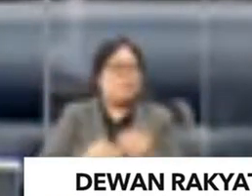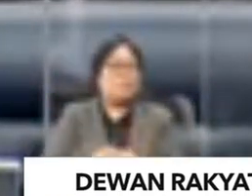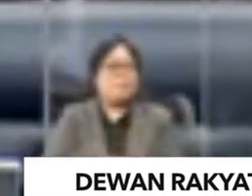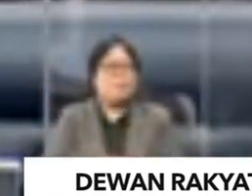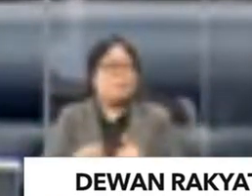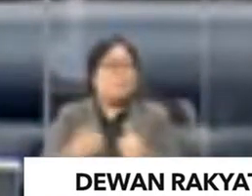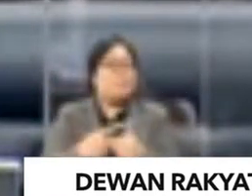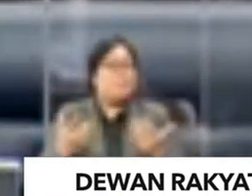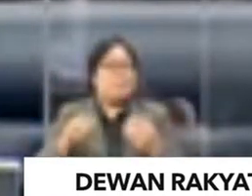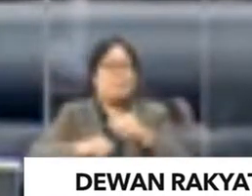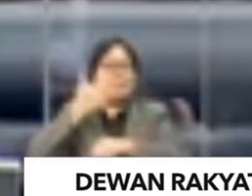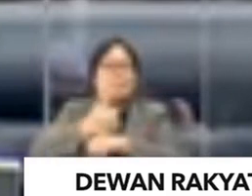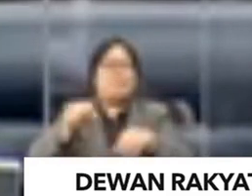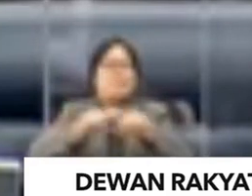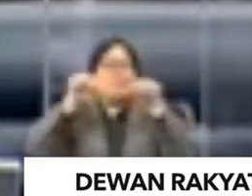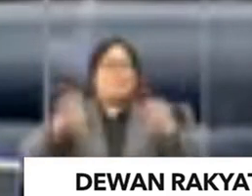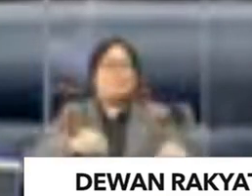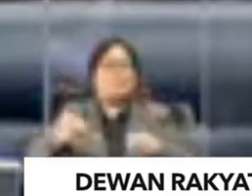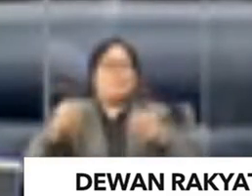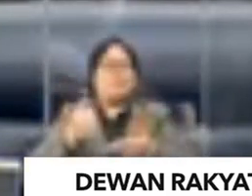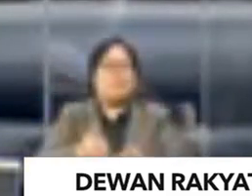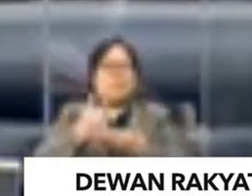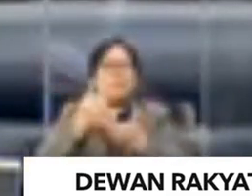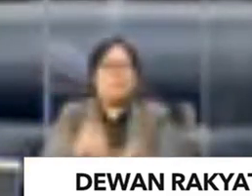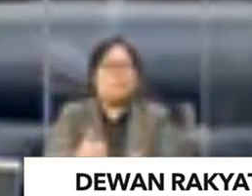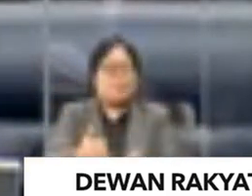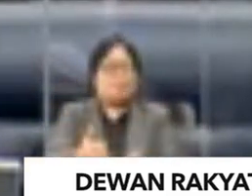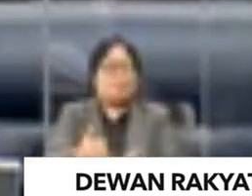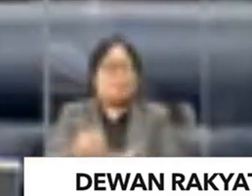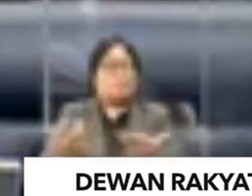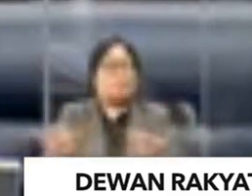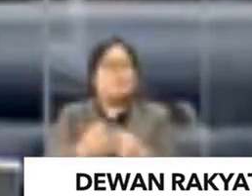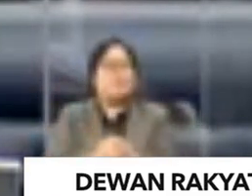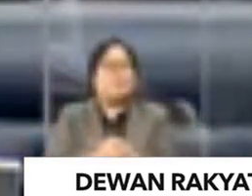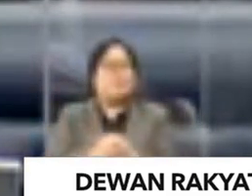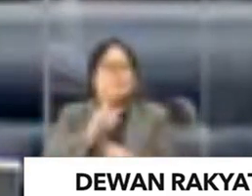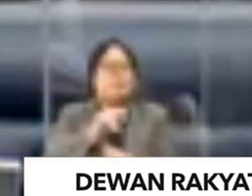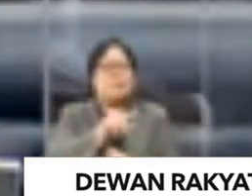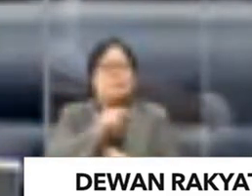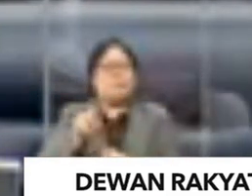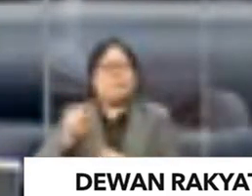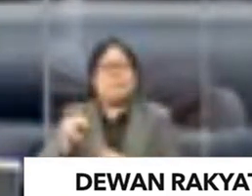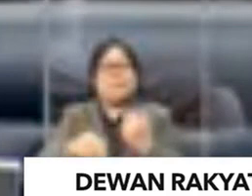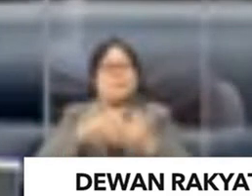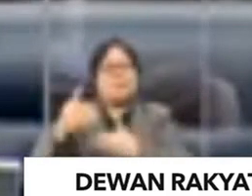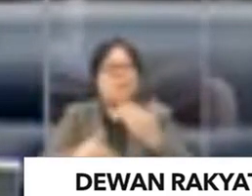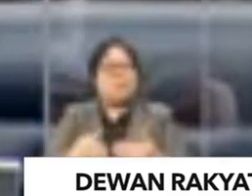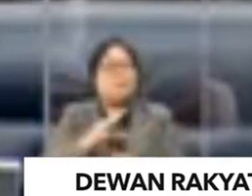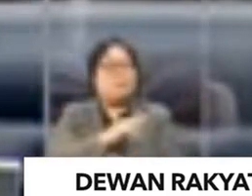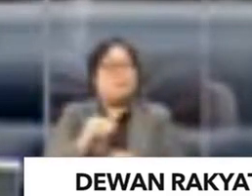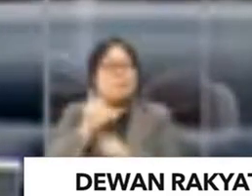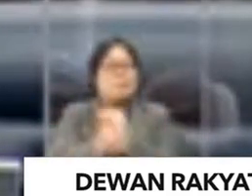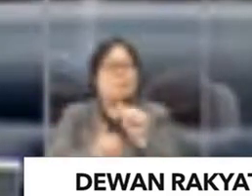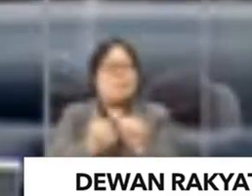pertama ialah Munculkan sistem pengurusan bantuan yang bersifat end-to-end proses dan juga